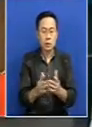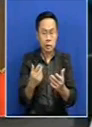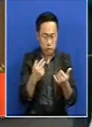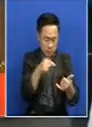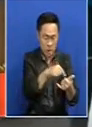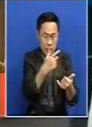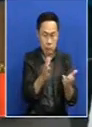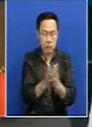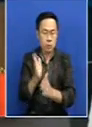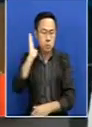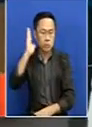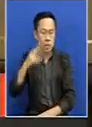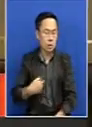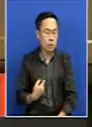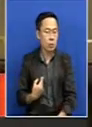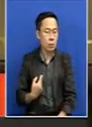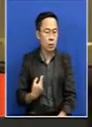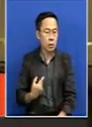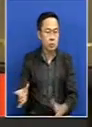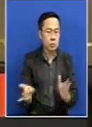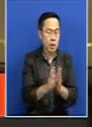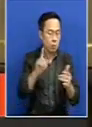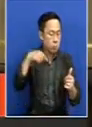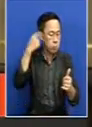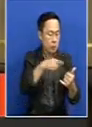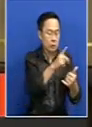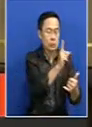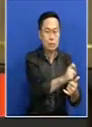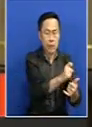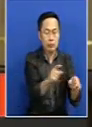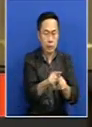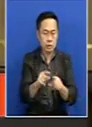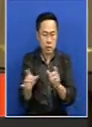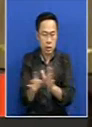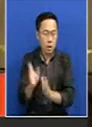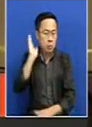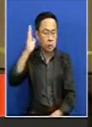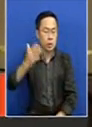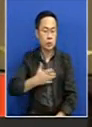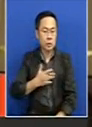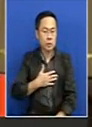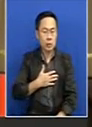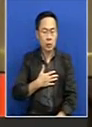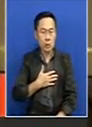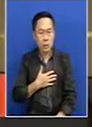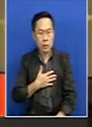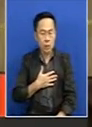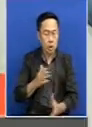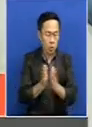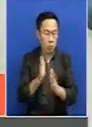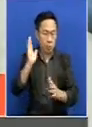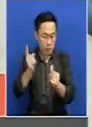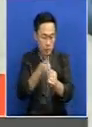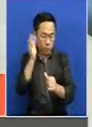ชีวิตแล้วค่ะแต่ว่าเสียเลือดเยอะก็เลยสุดท้ายเสียชีวิตในเวลาต่อมาเท่านั้นไม่พอนะคะแต่ว่ามีน้องผู้หญิงคน